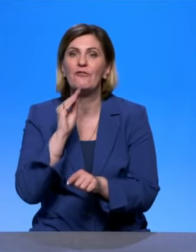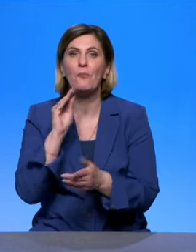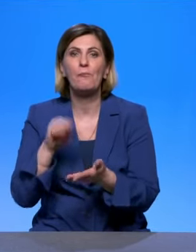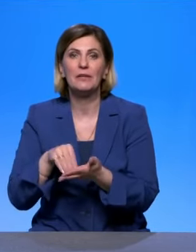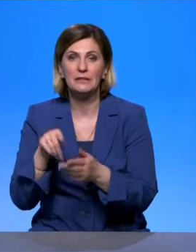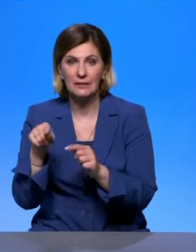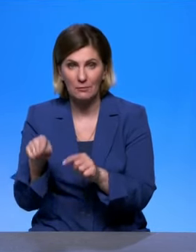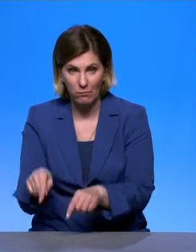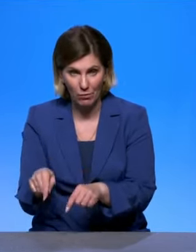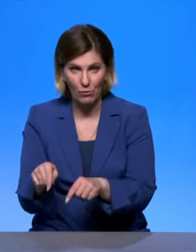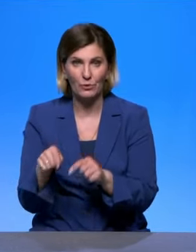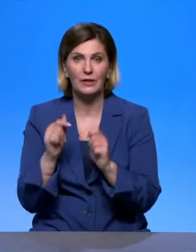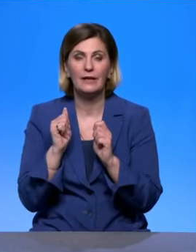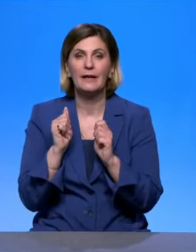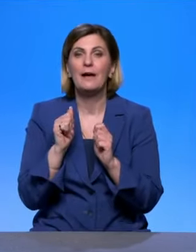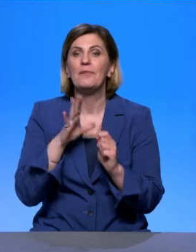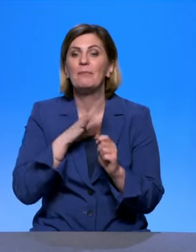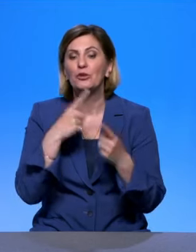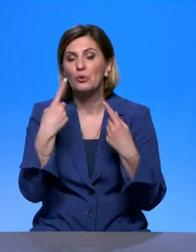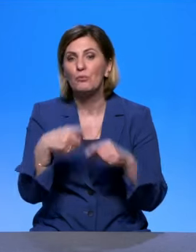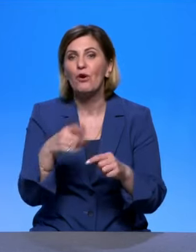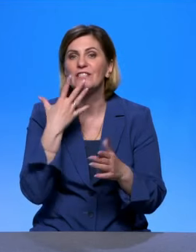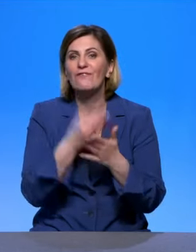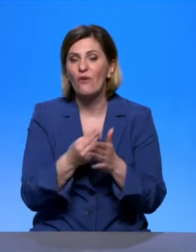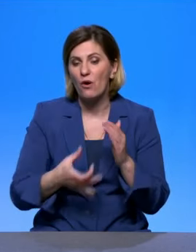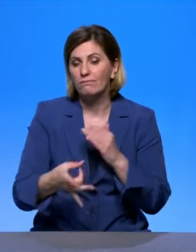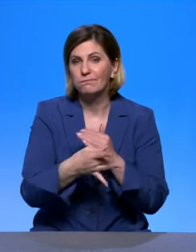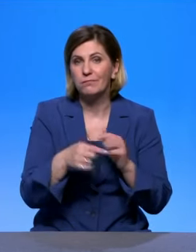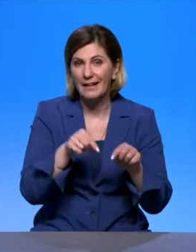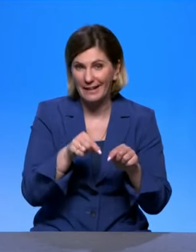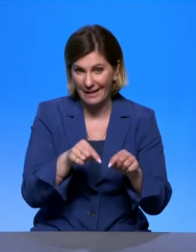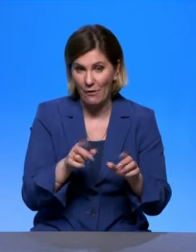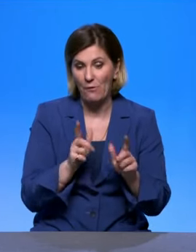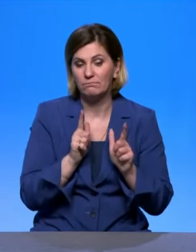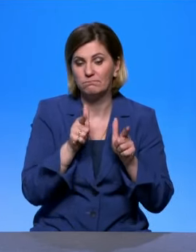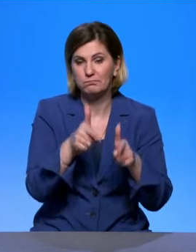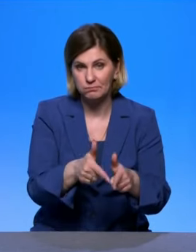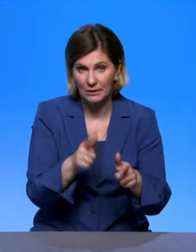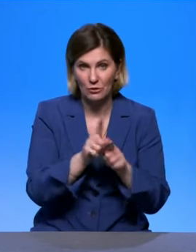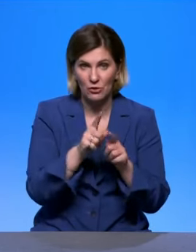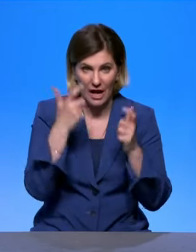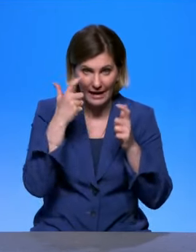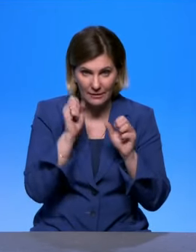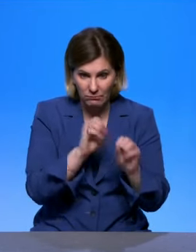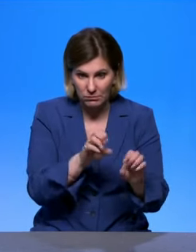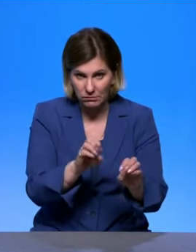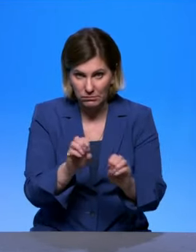поступил. Математика там Новосибирского госуниверситета отличалась от математики Новосибирского